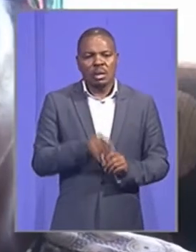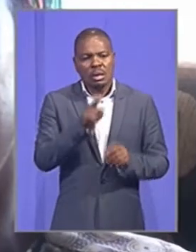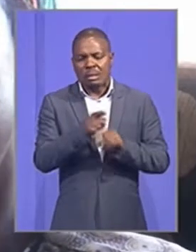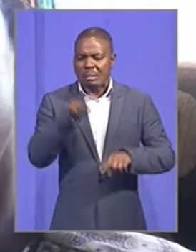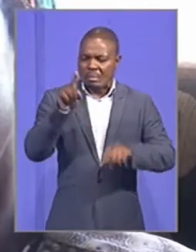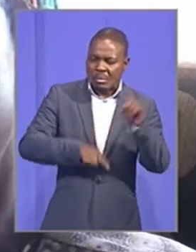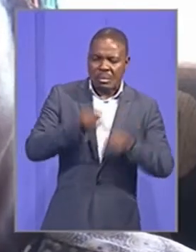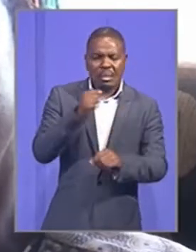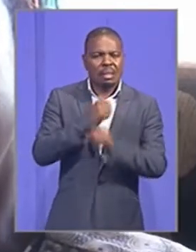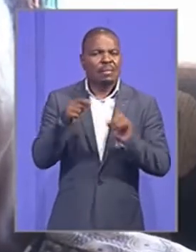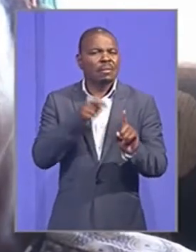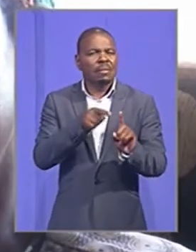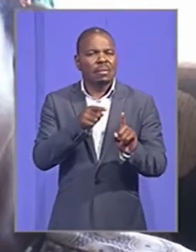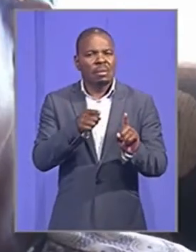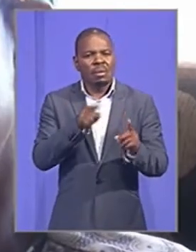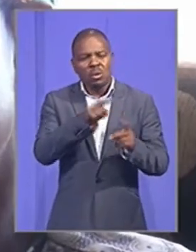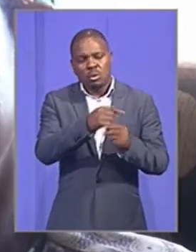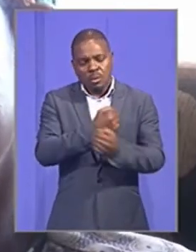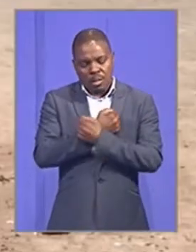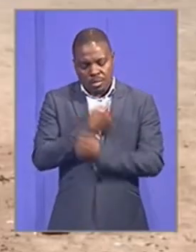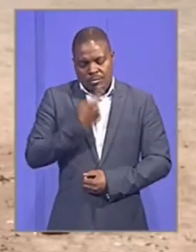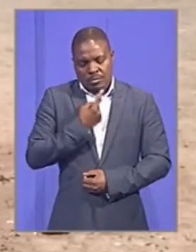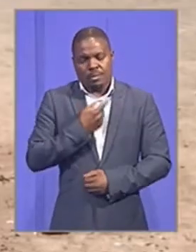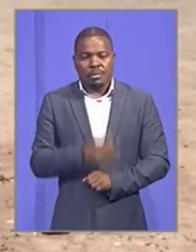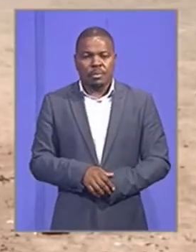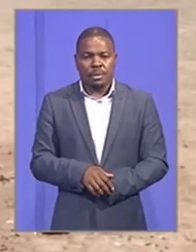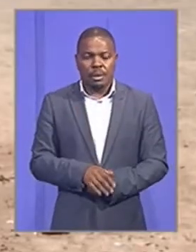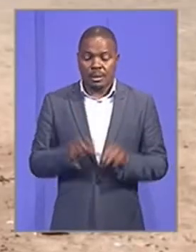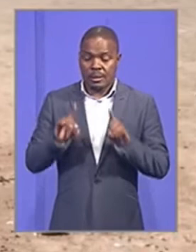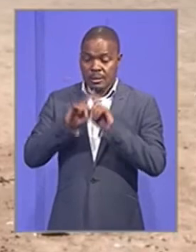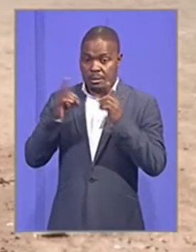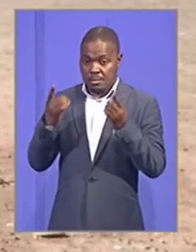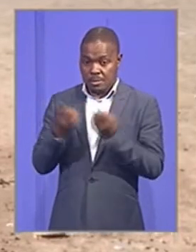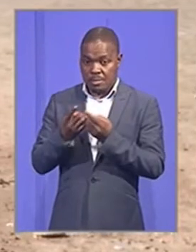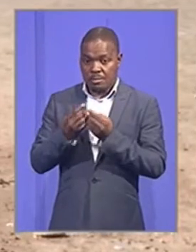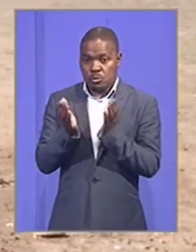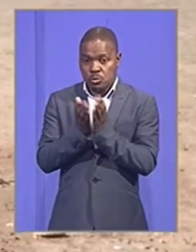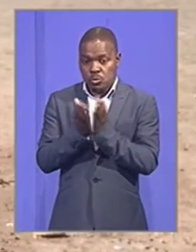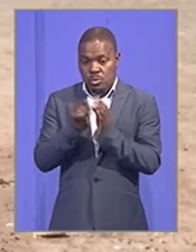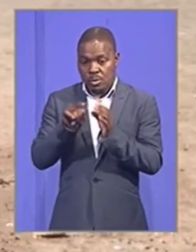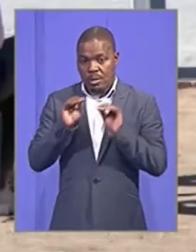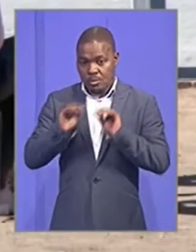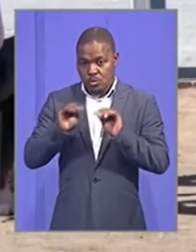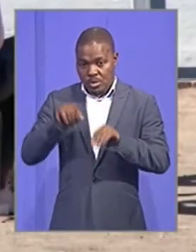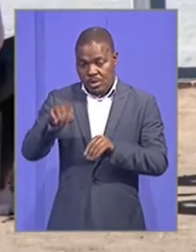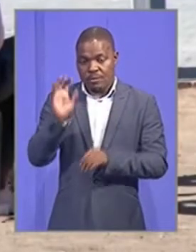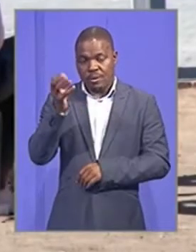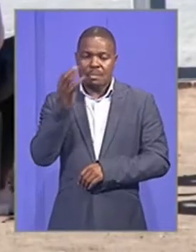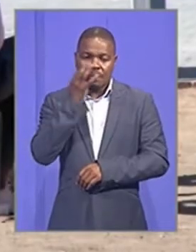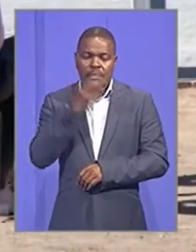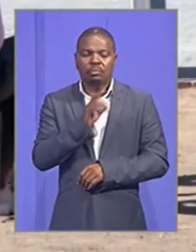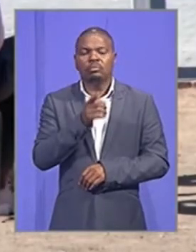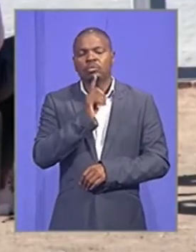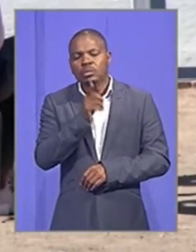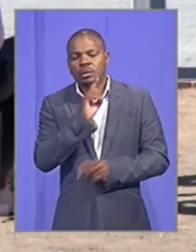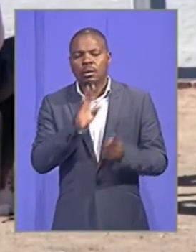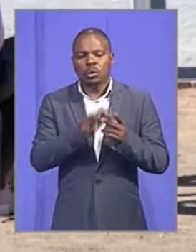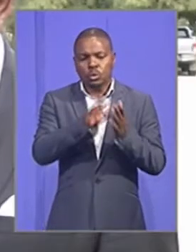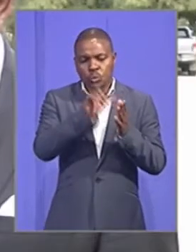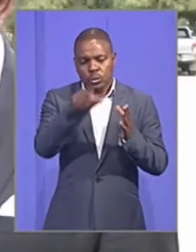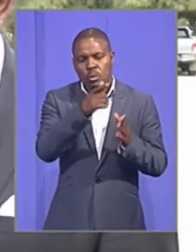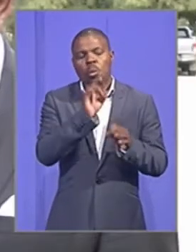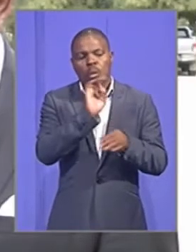moferefere e le ngwana ithatang. Lefapha la Thuto la Free State le re barutwana le matitjhere ba tlilo thojwa